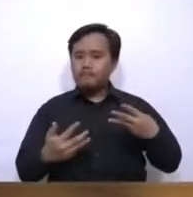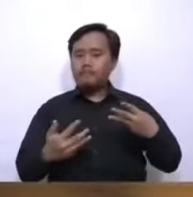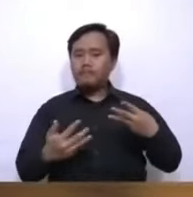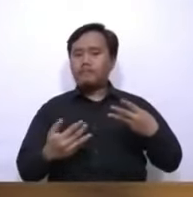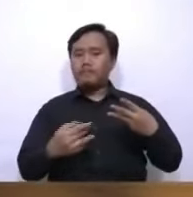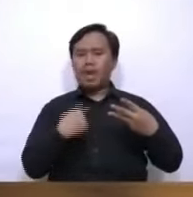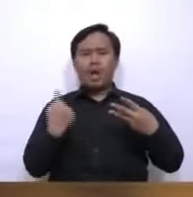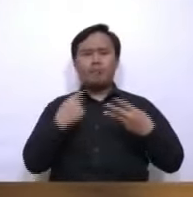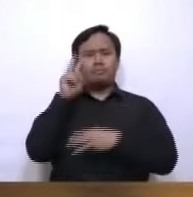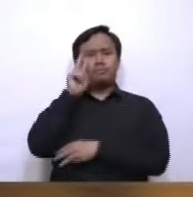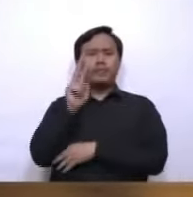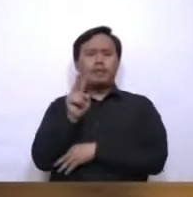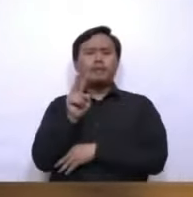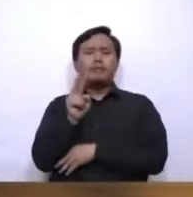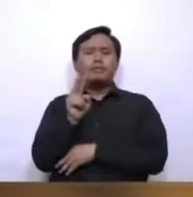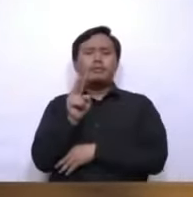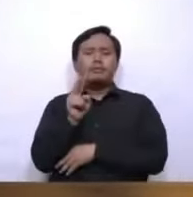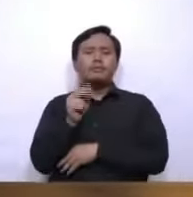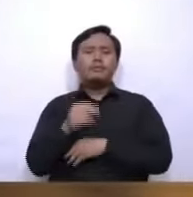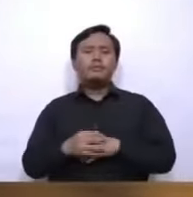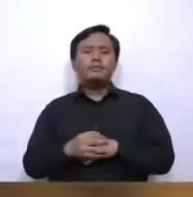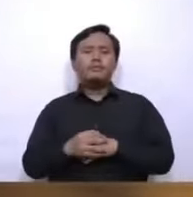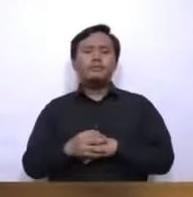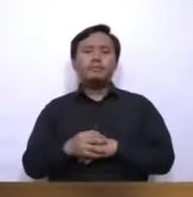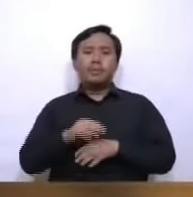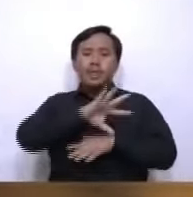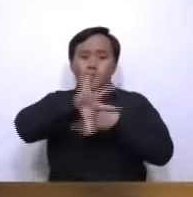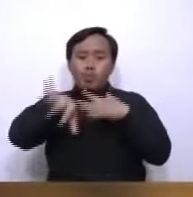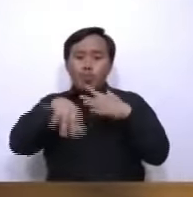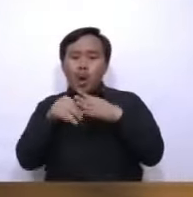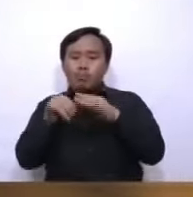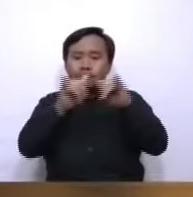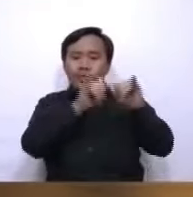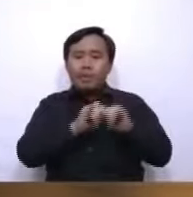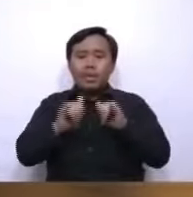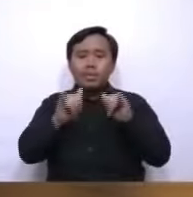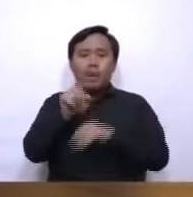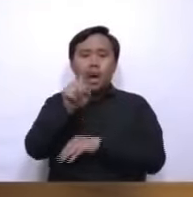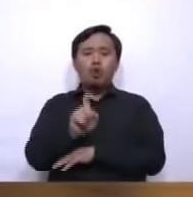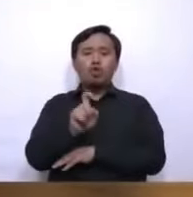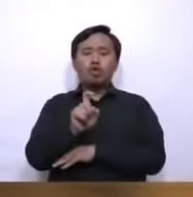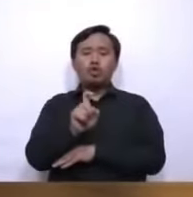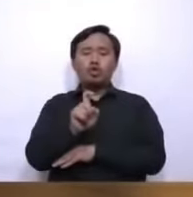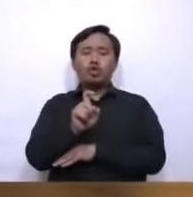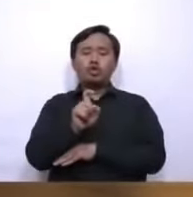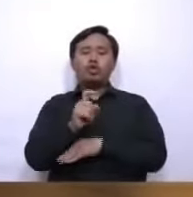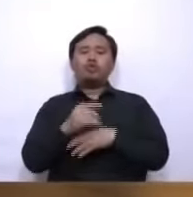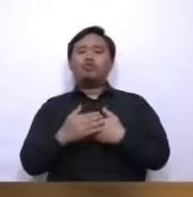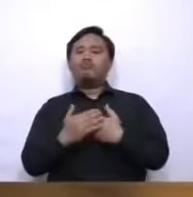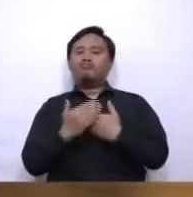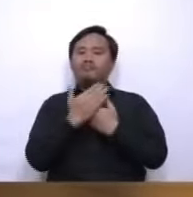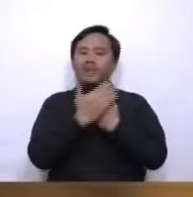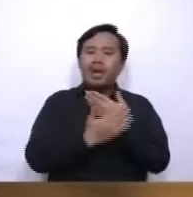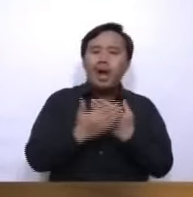pandangan ASI, bahwa semua harus ada kebersamaan, harus silih asa, silih ASI, silih